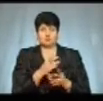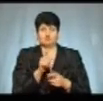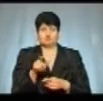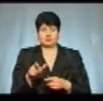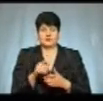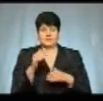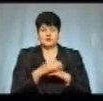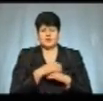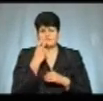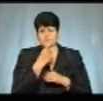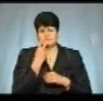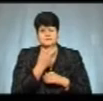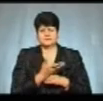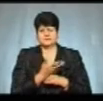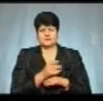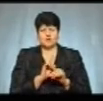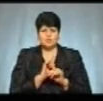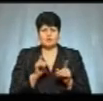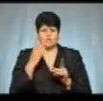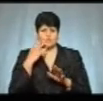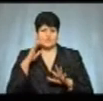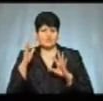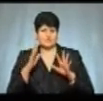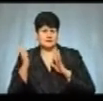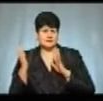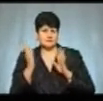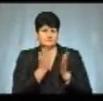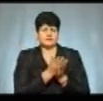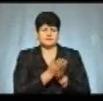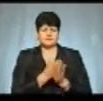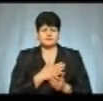Вечорами смороди, особливо, коли повіє вітер в нашу сторону.